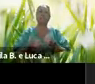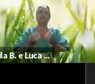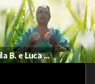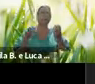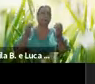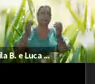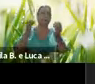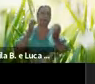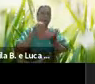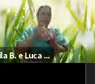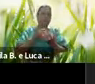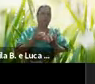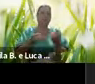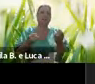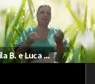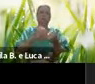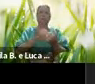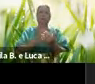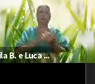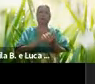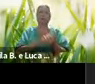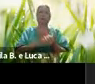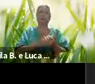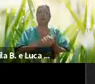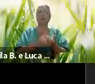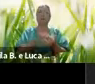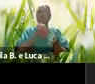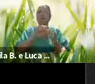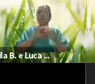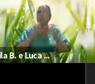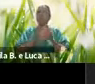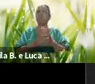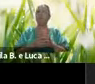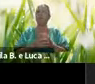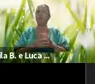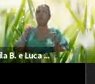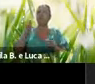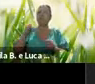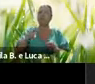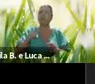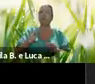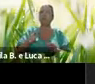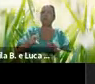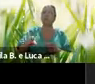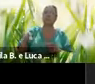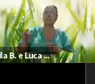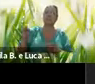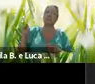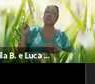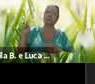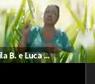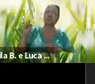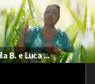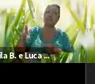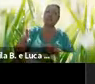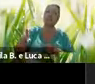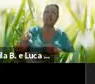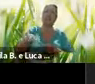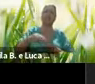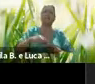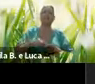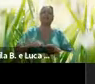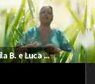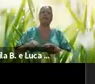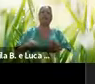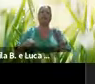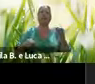densa e pesante nel nostro pianeta. Perciò non ti dimentichi che dentro di te esiste una scintilla